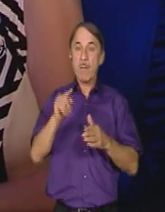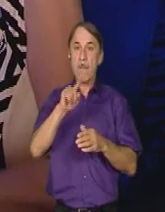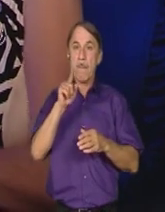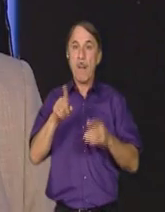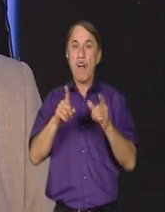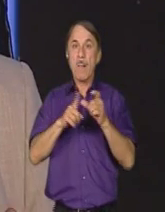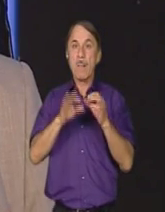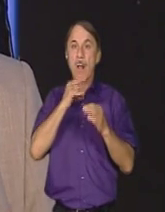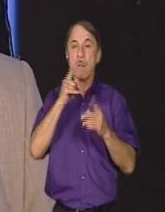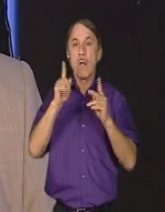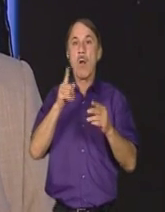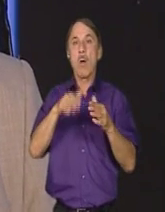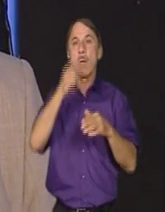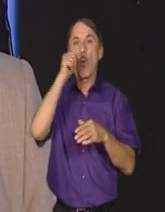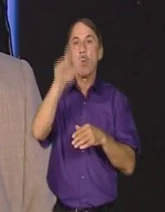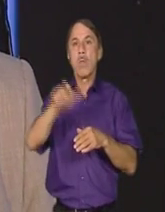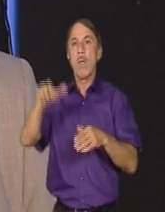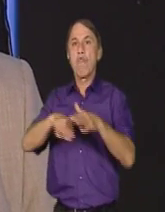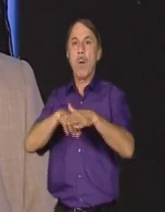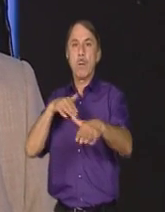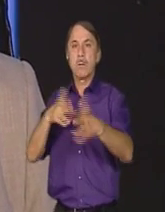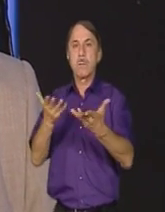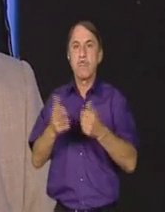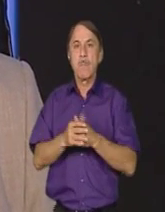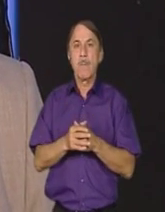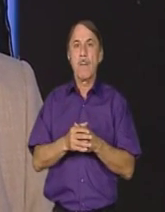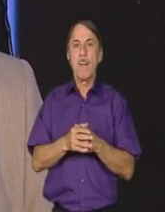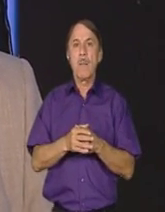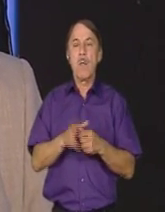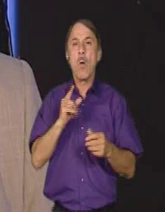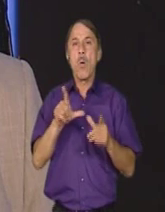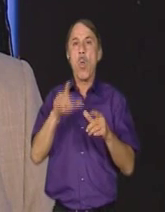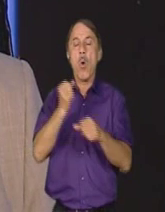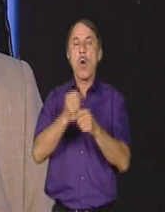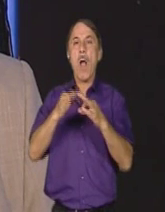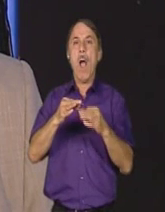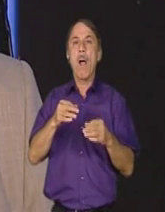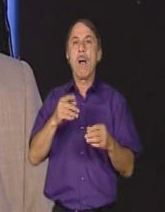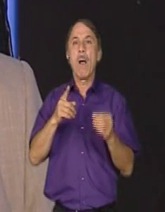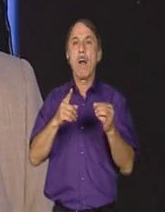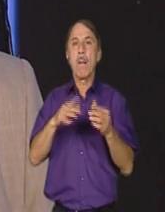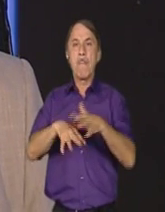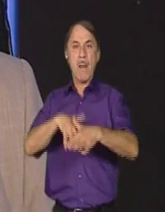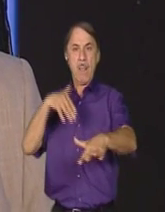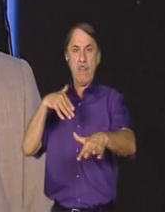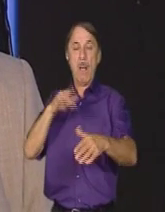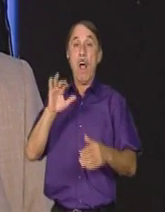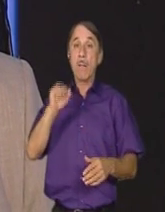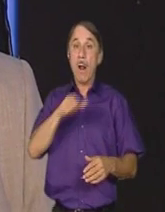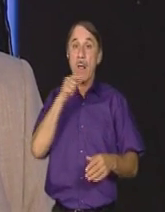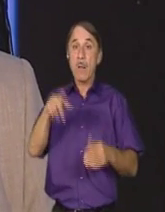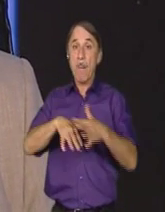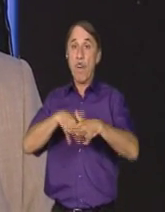pitanje broja poslanika. Da. Umesto da se otvori pitanje uloge parlamenta, da li taj